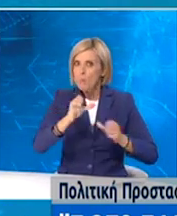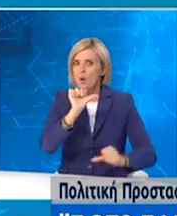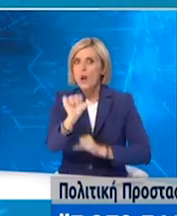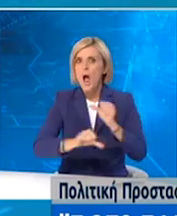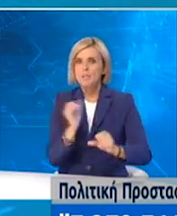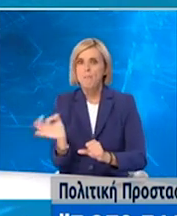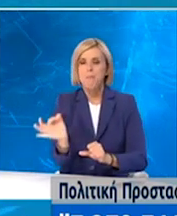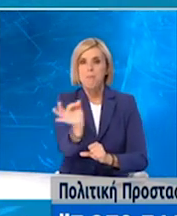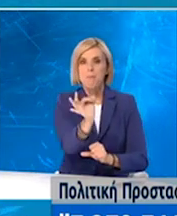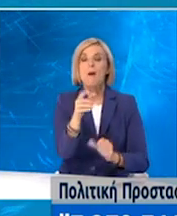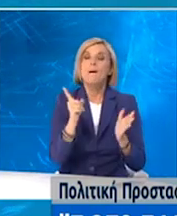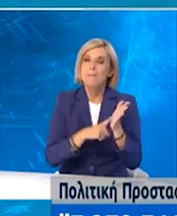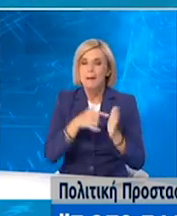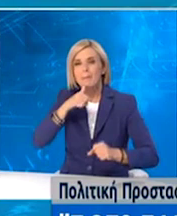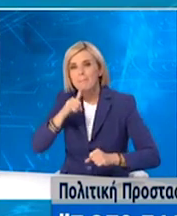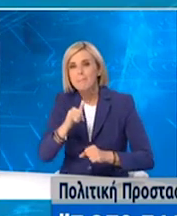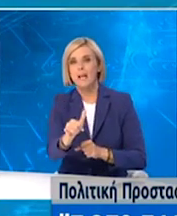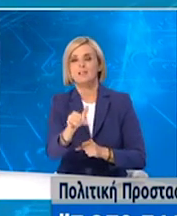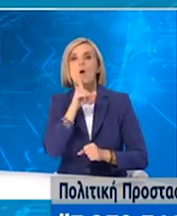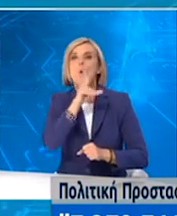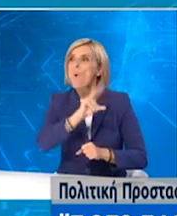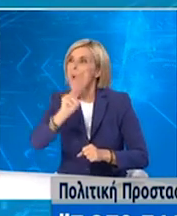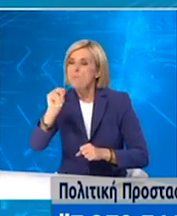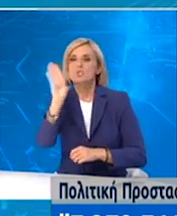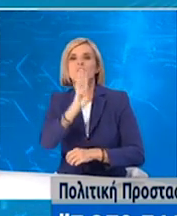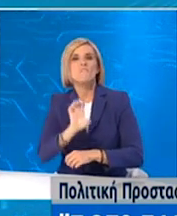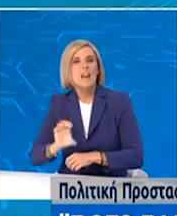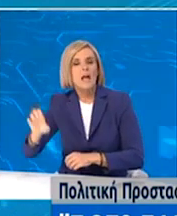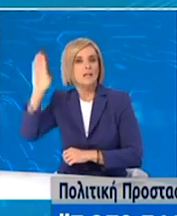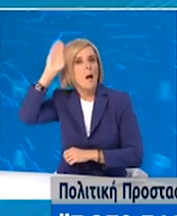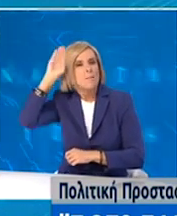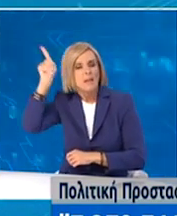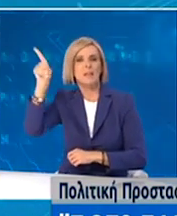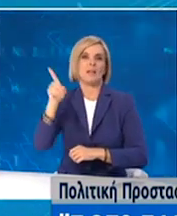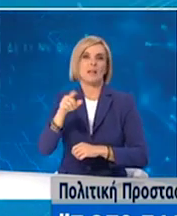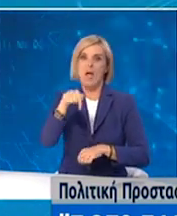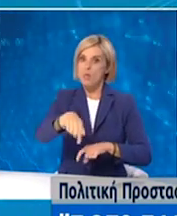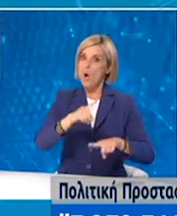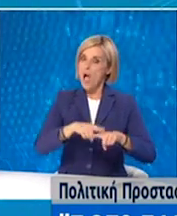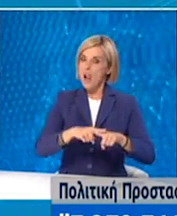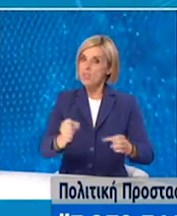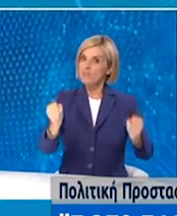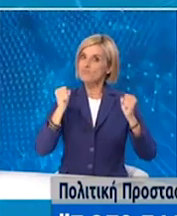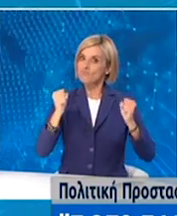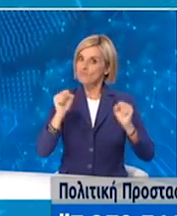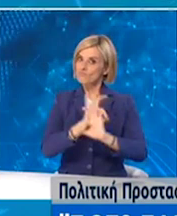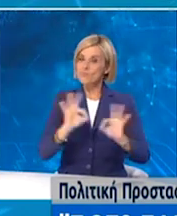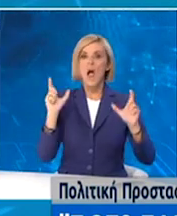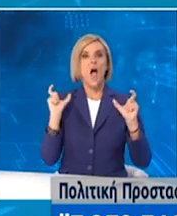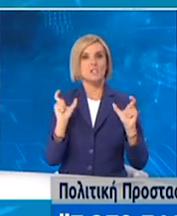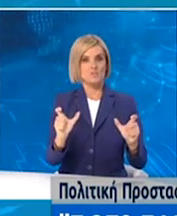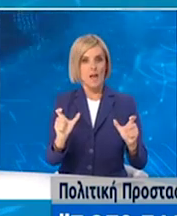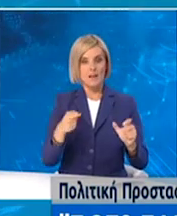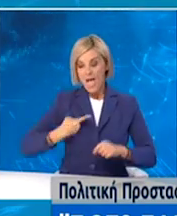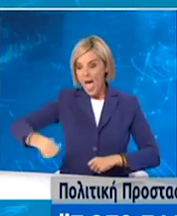οποιαδήποτε στιγμή, όπως έχουμε δει να συμβαίνει σε άλλες χώρες. Η Ελλάδα είναι μια υγειονομικά ασφαλής χώρα και είναι στο χέρι όλων μας να